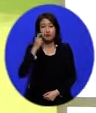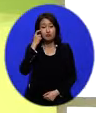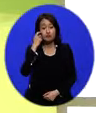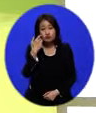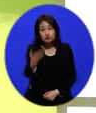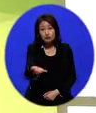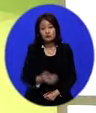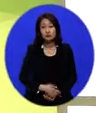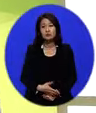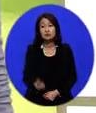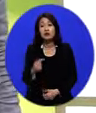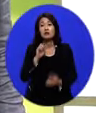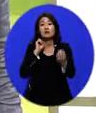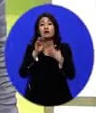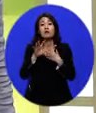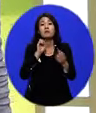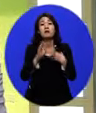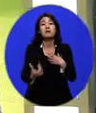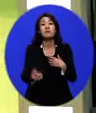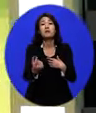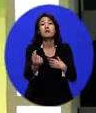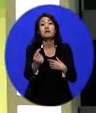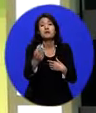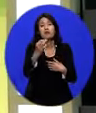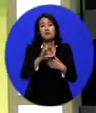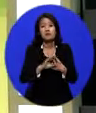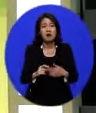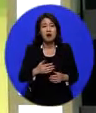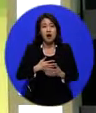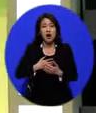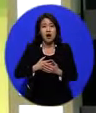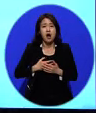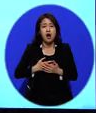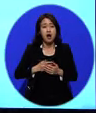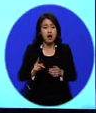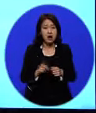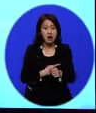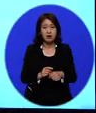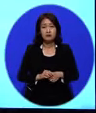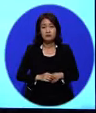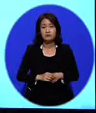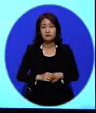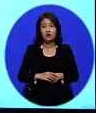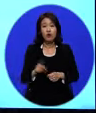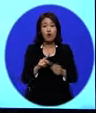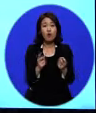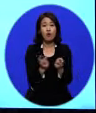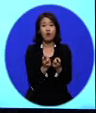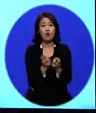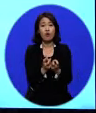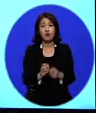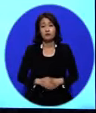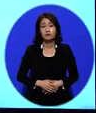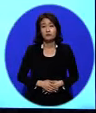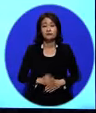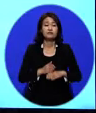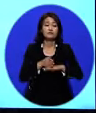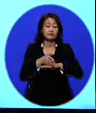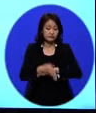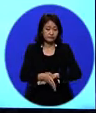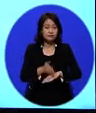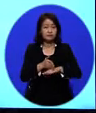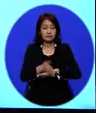바로 던지고, 자, 빨리 대답해봐. 빨리. 그러면 굉장히 불안하겠죠. 네. 이 친구한테는 어떻게 해야 되냐면요,